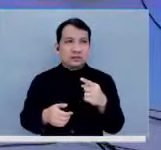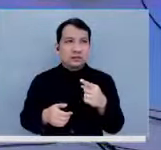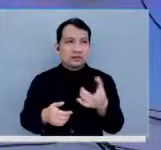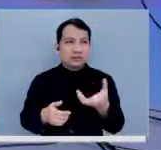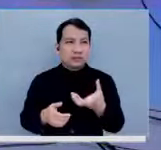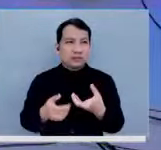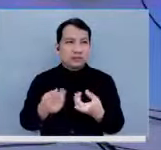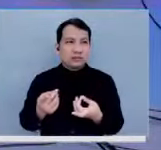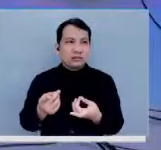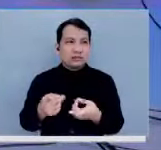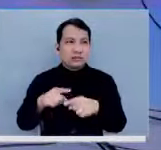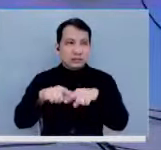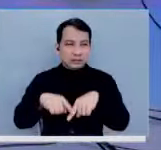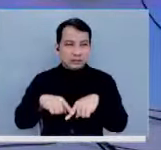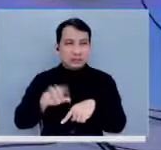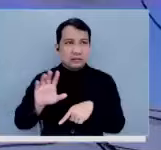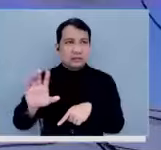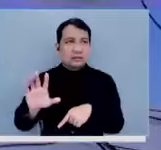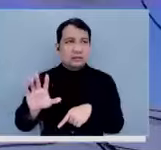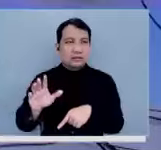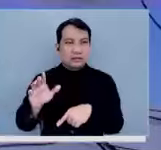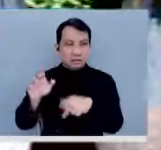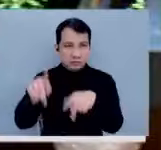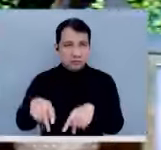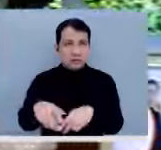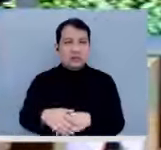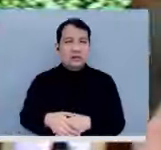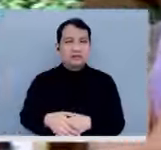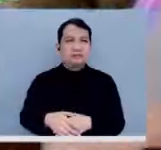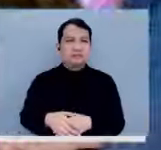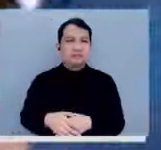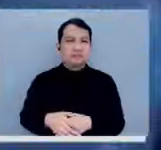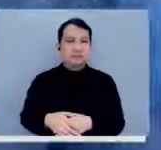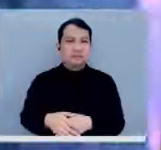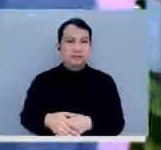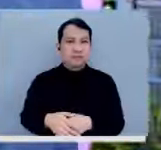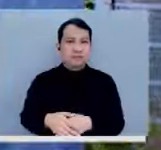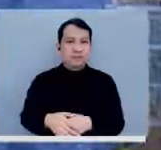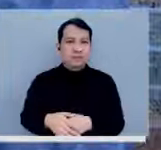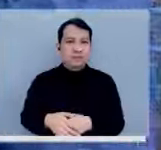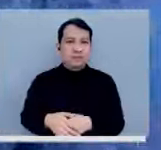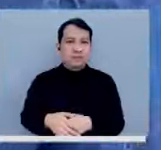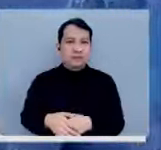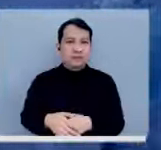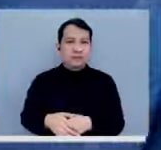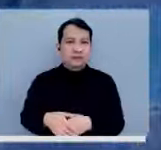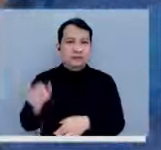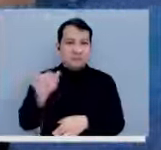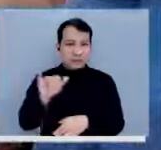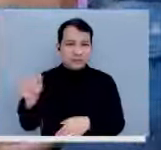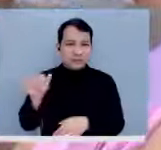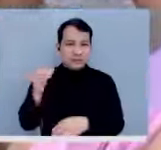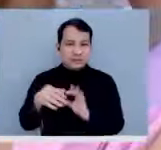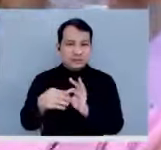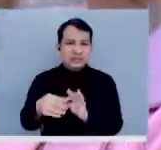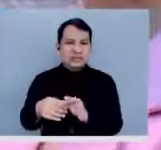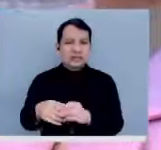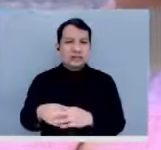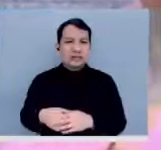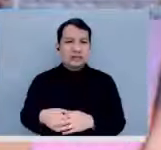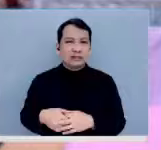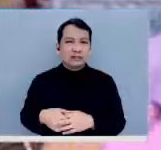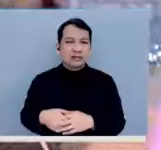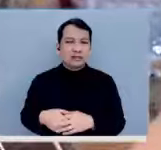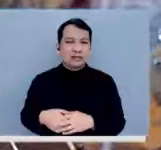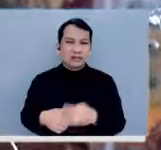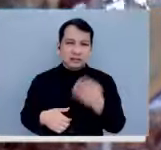Depende actually, depende siguro sa tao. Ikaw, wala siyang... Parang same na nila. Hindi, ganun din. Pero iba